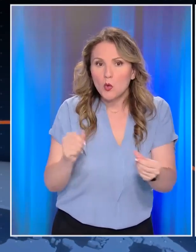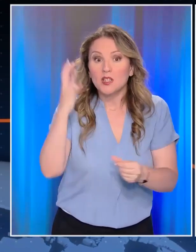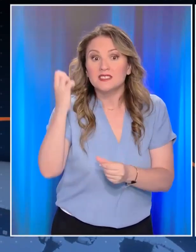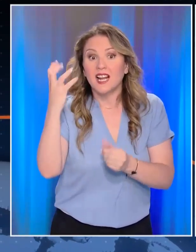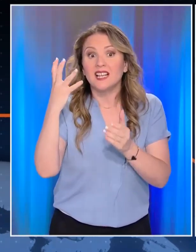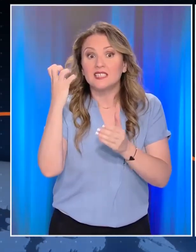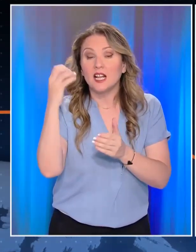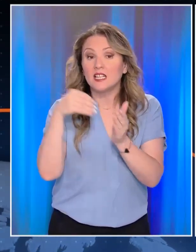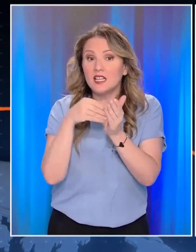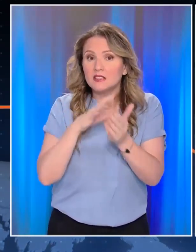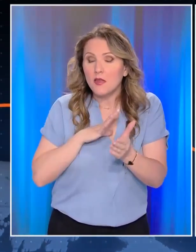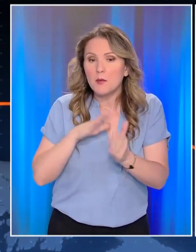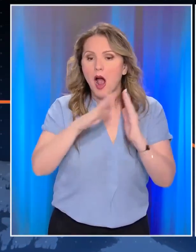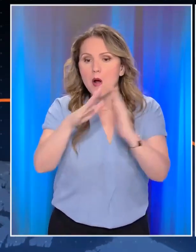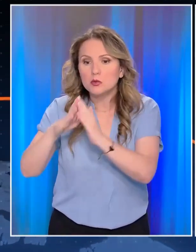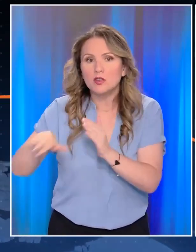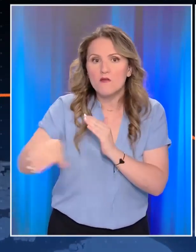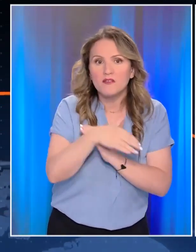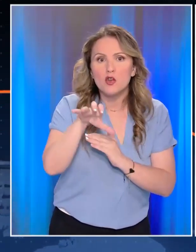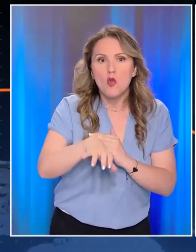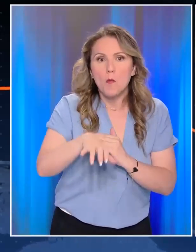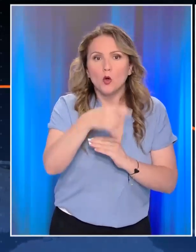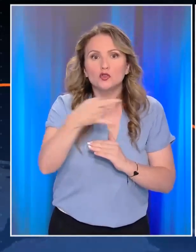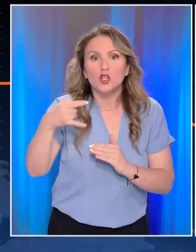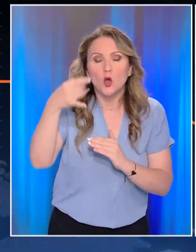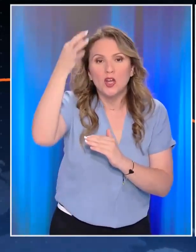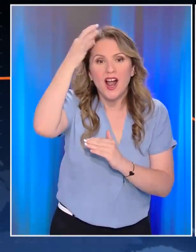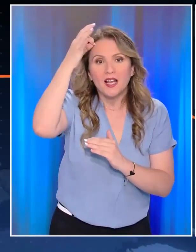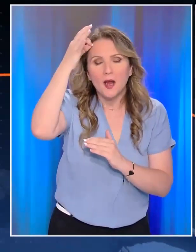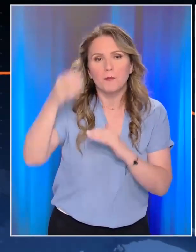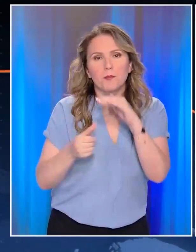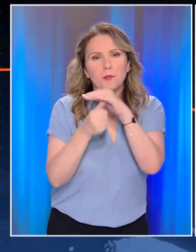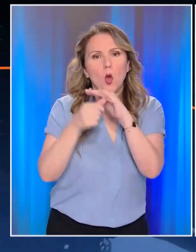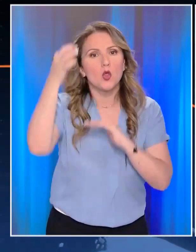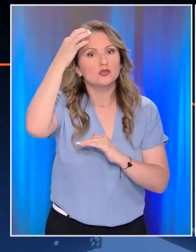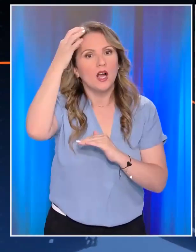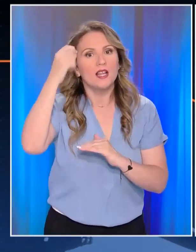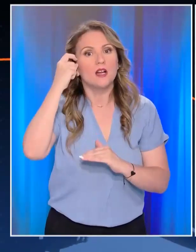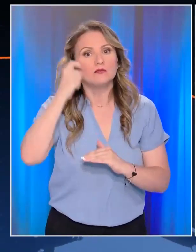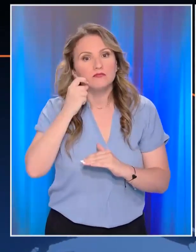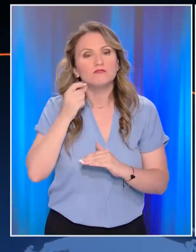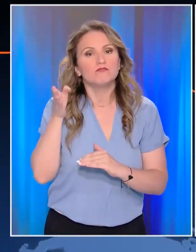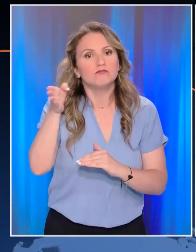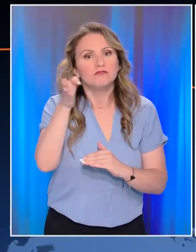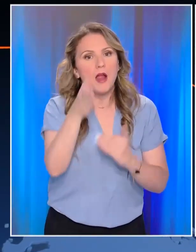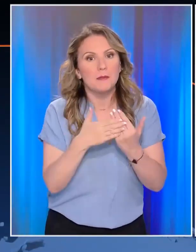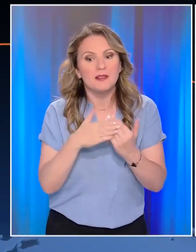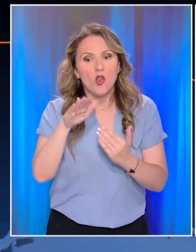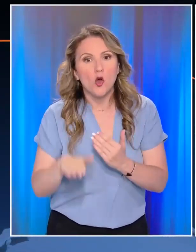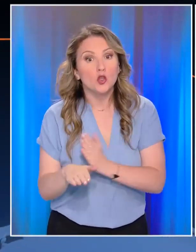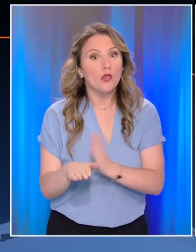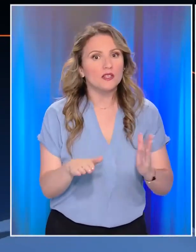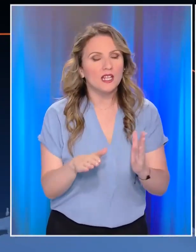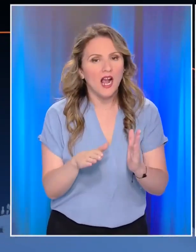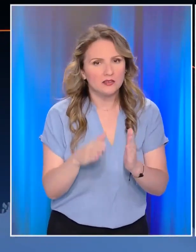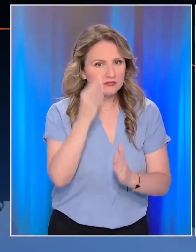40.000 άνθρωποι έχουν αναγκαστεί να εγκαταλείψουν τις εστίες τους στην περιοχή του νομού Ζιρόντ. Ο πρόεδρος Εμμανουέλ Μακρόν πραγματοποίησε επίσκεψη στην νοτιοδυτική Γαλλία,